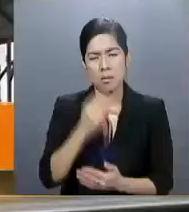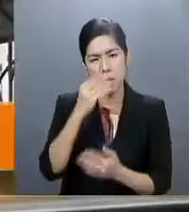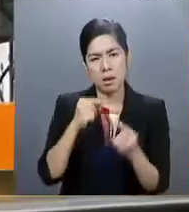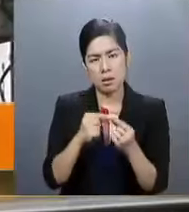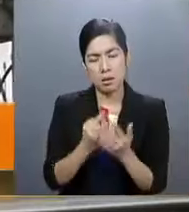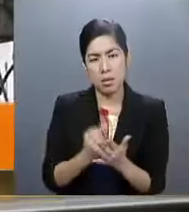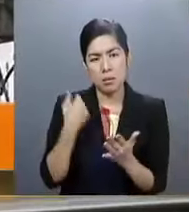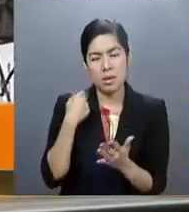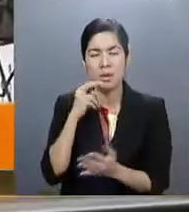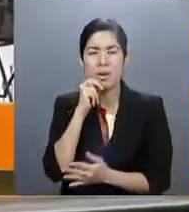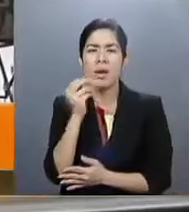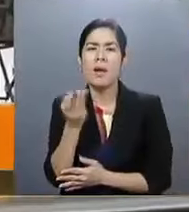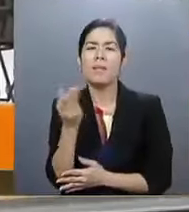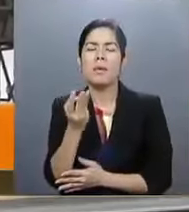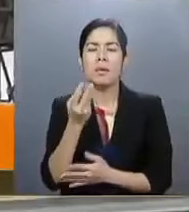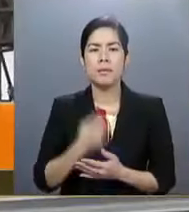ชใช้น้ำน้อยกว่า